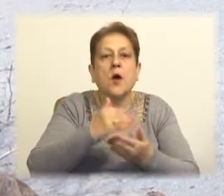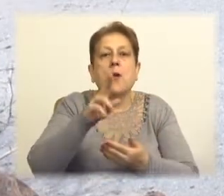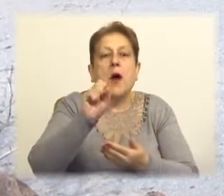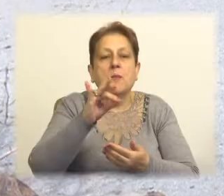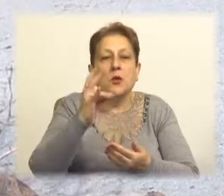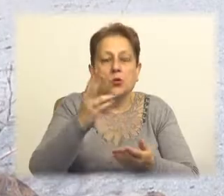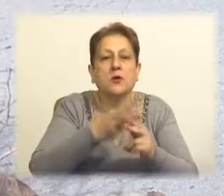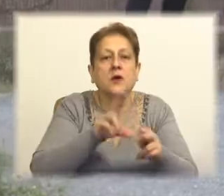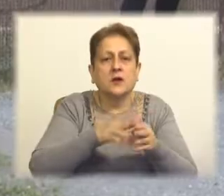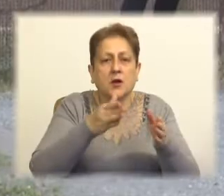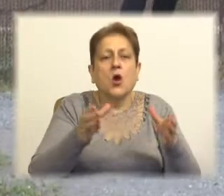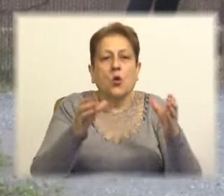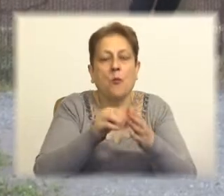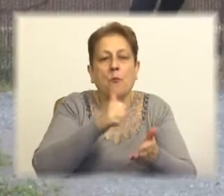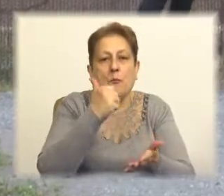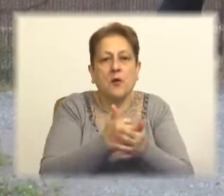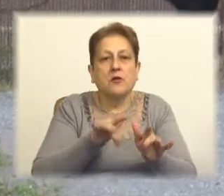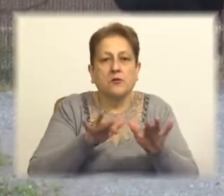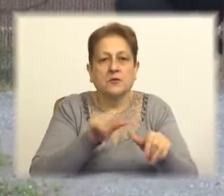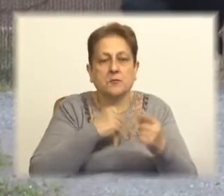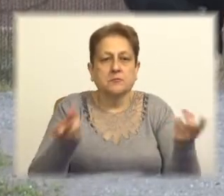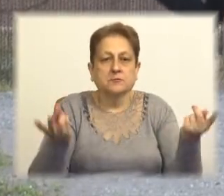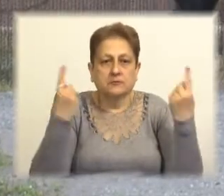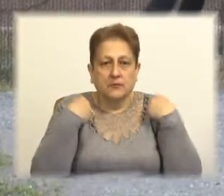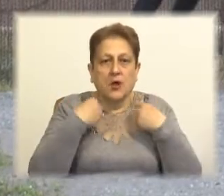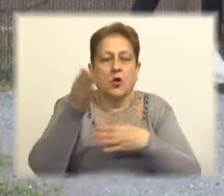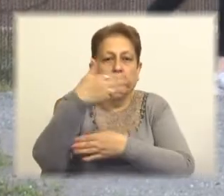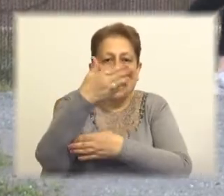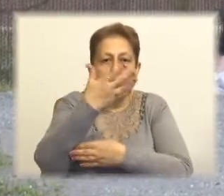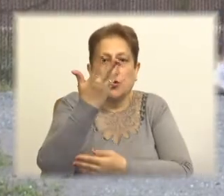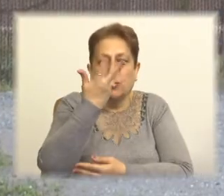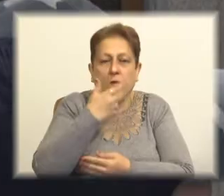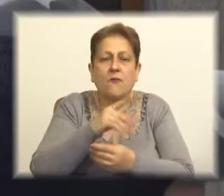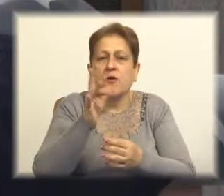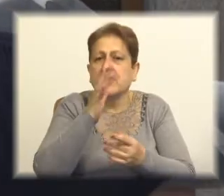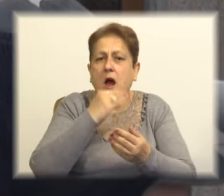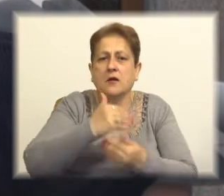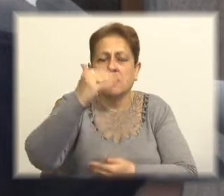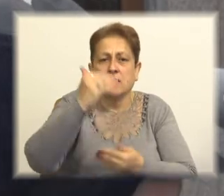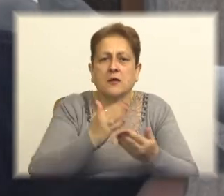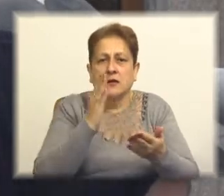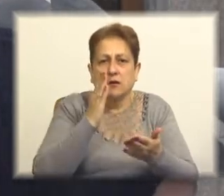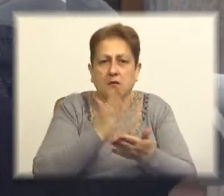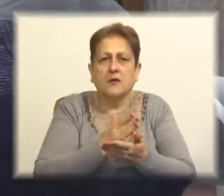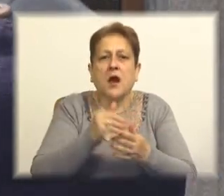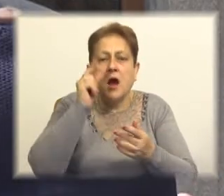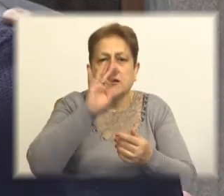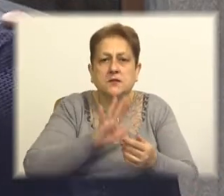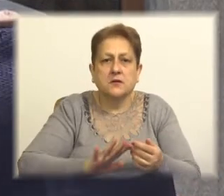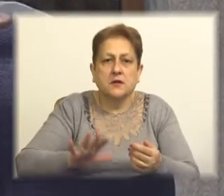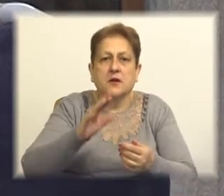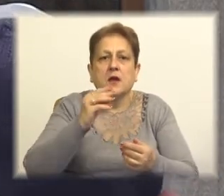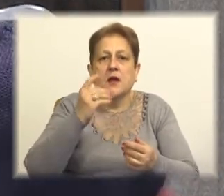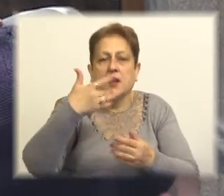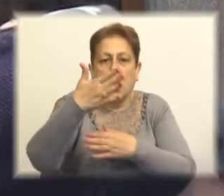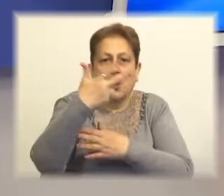են։ Հենց նրանք են խմբապետական գործն իրենց ուսերին վերցում։ Դրոշի գույները ոչ միայն տարիքային խորհուրդ ունեն, այլև Հայաստանի Հանրապետության